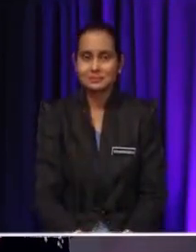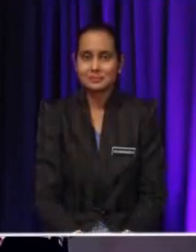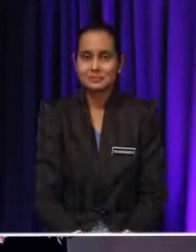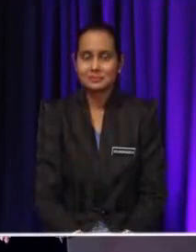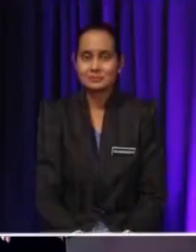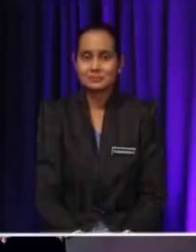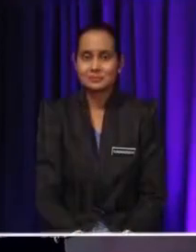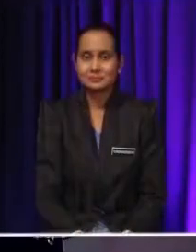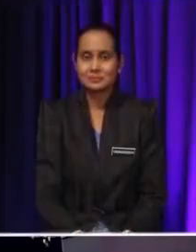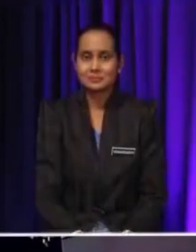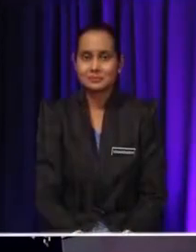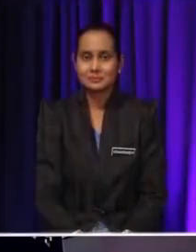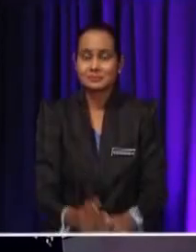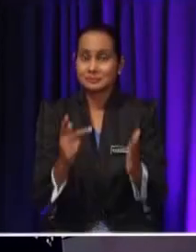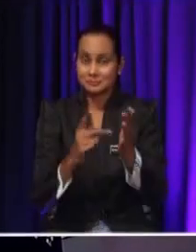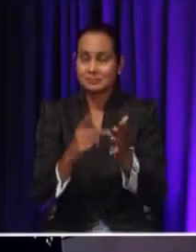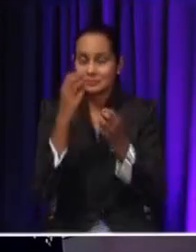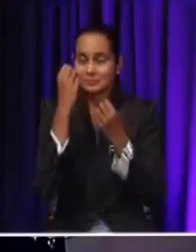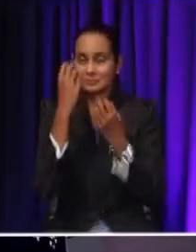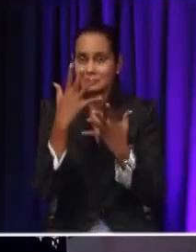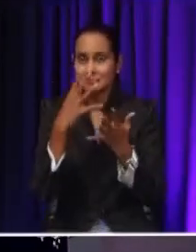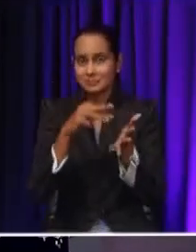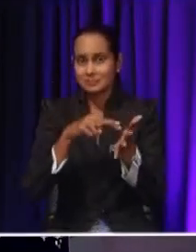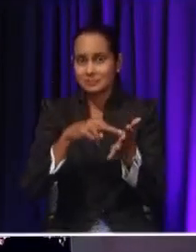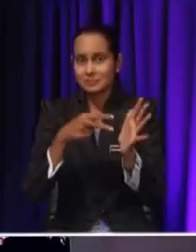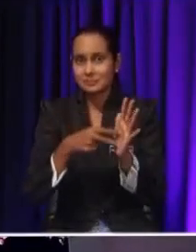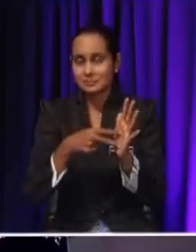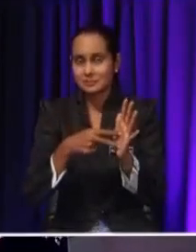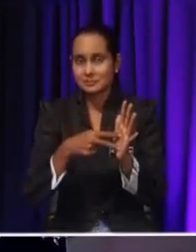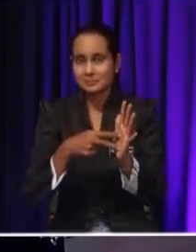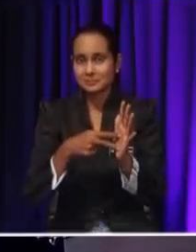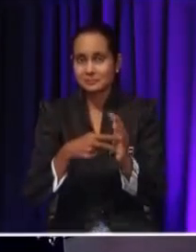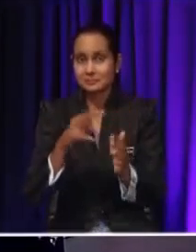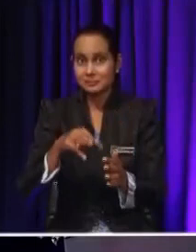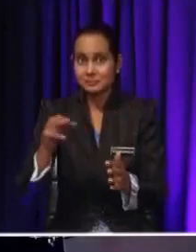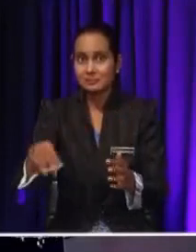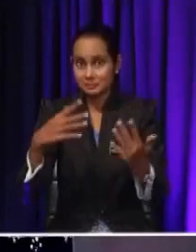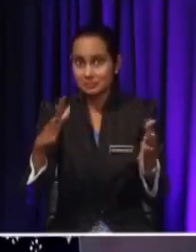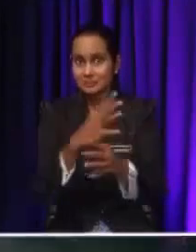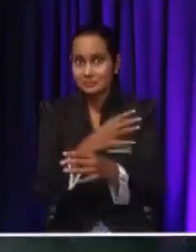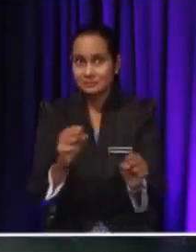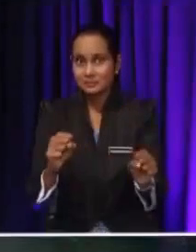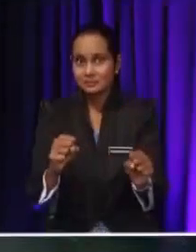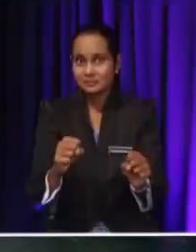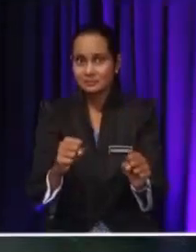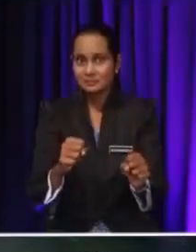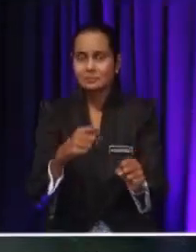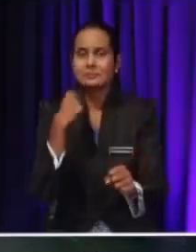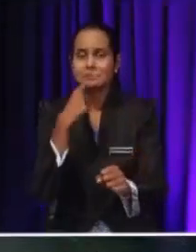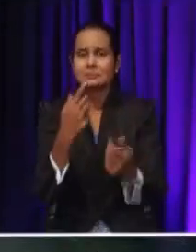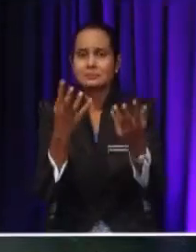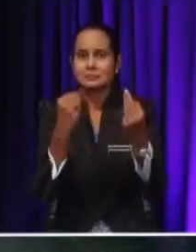pas sedikit apa dia punya Apa tuh maksudnya iya oke baik anak-anak murid saya sudah bersedih atau Akmal Jadi siapa anak